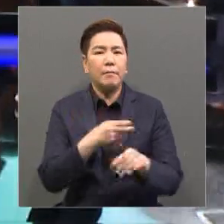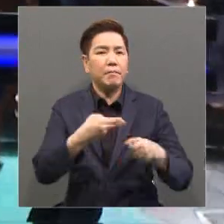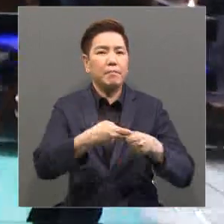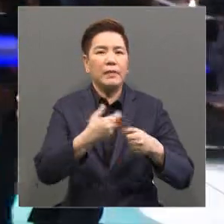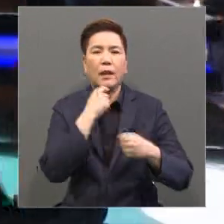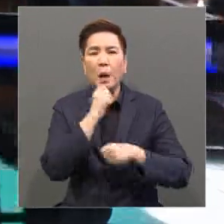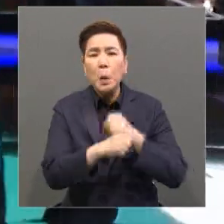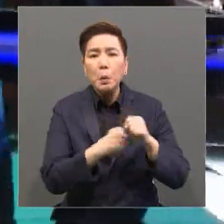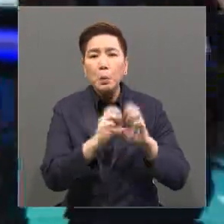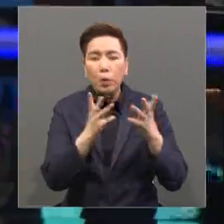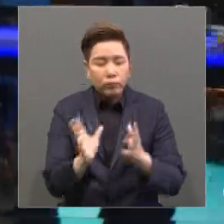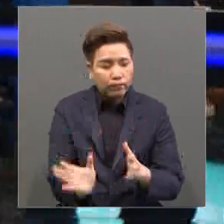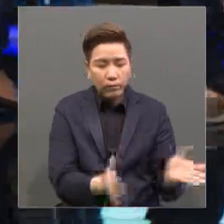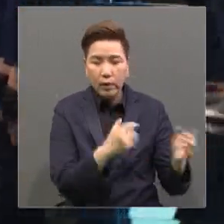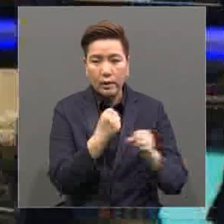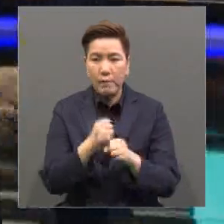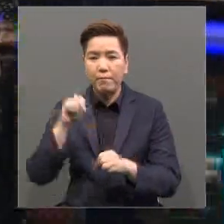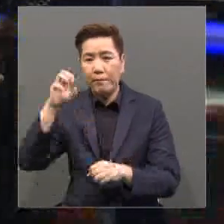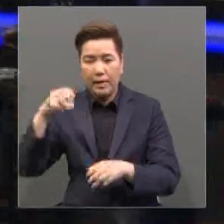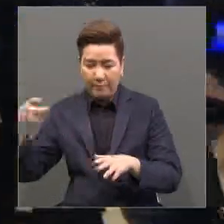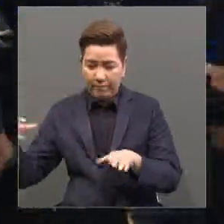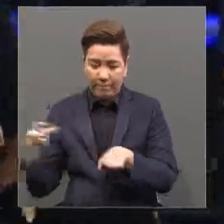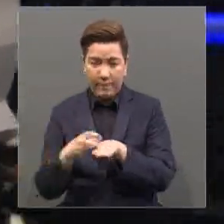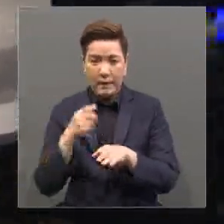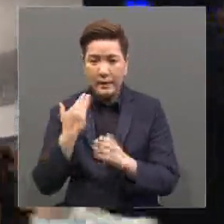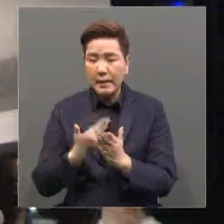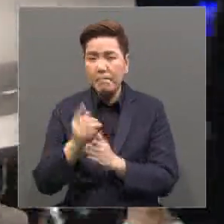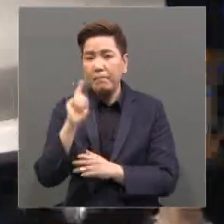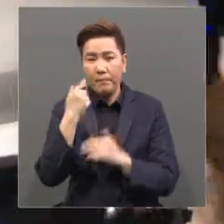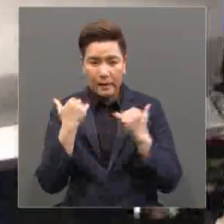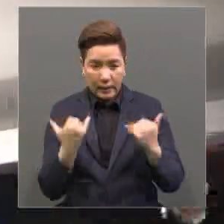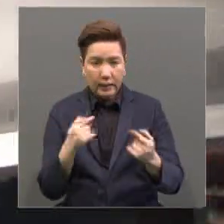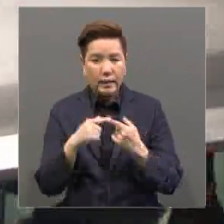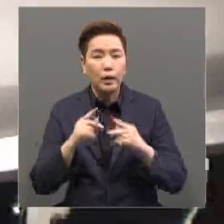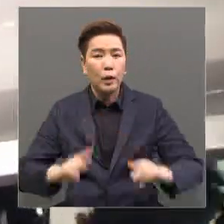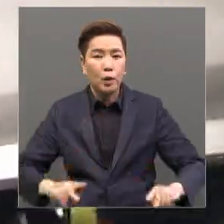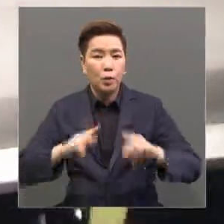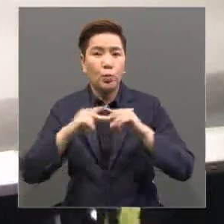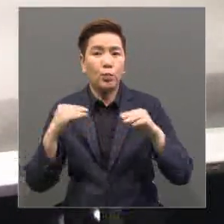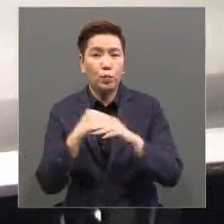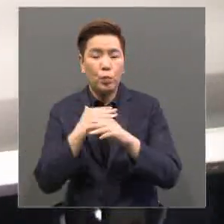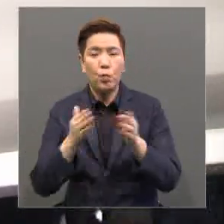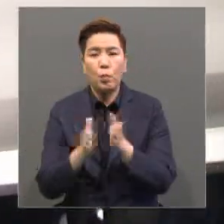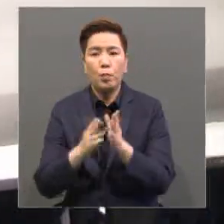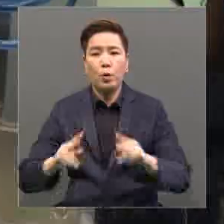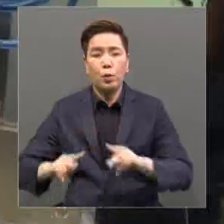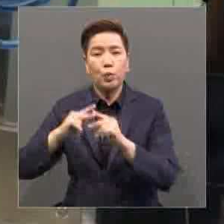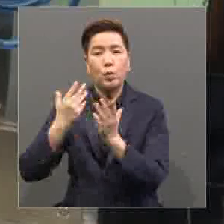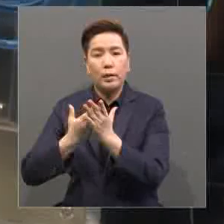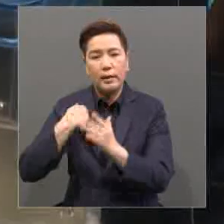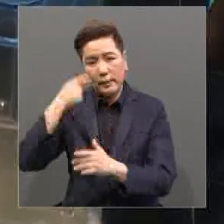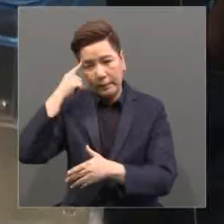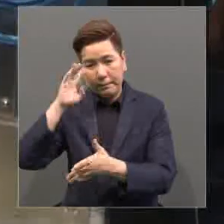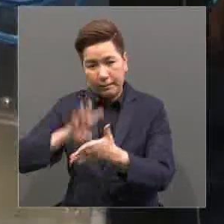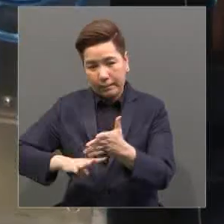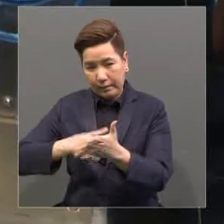เดิมที่จะหมดอายุการใช้งานหรือที่ต้องจัดซื้อจัดจ้างขึ้นมาใหม่ให้กระทรวงคมนาคมร่วมกับกระทรวงการคลังพิจารณา